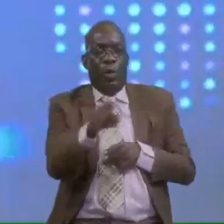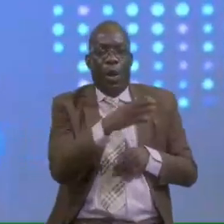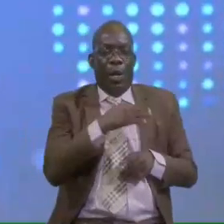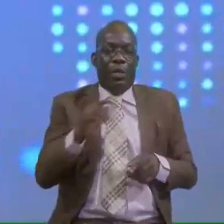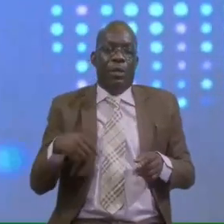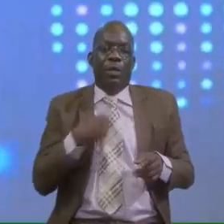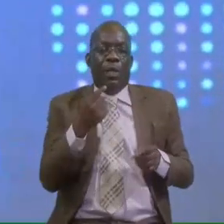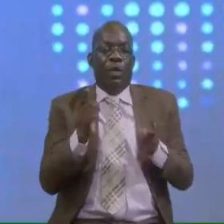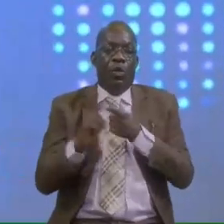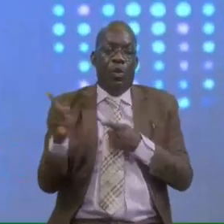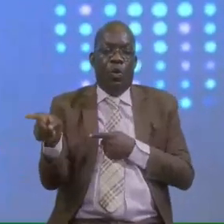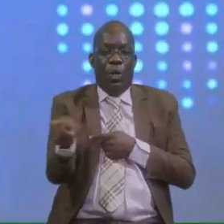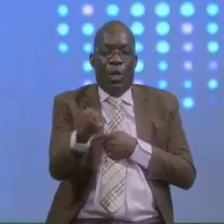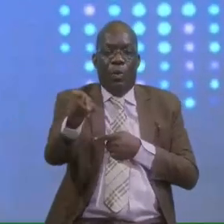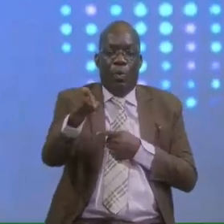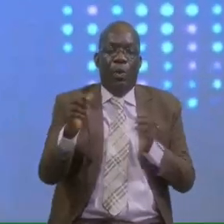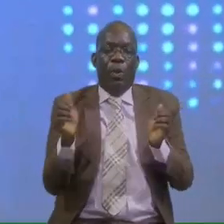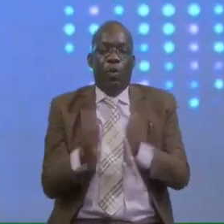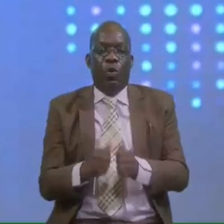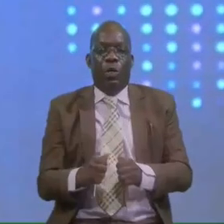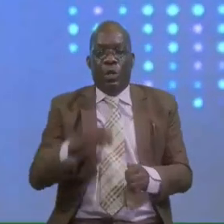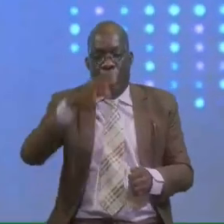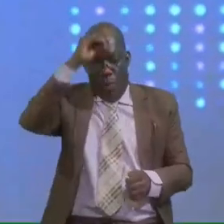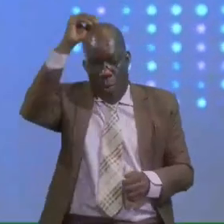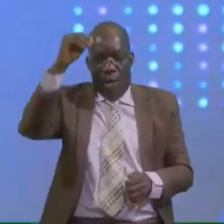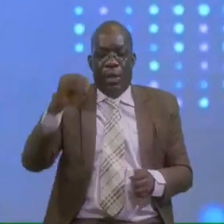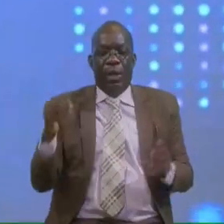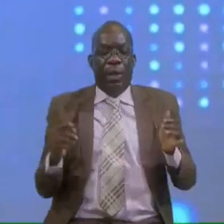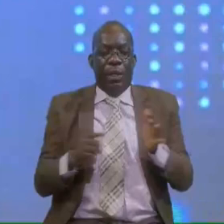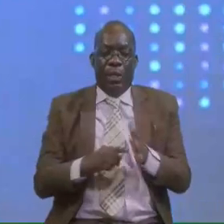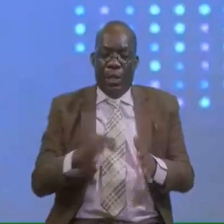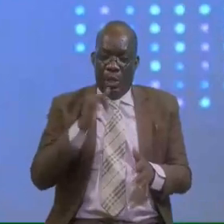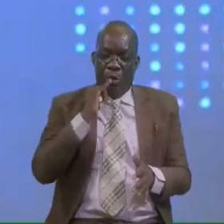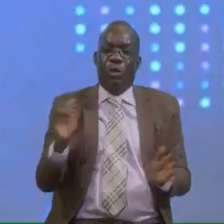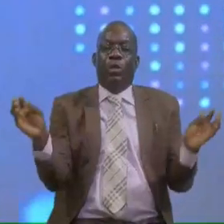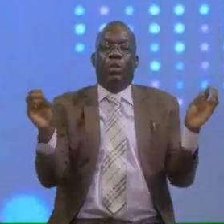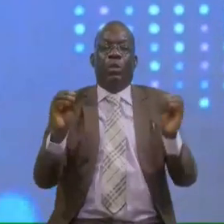aux hommes, cela est impossible.